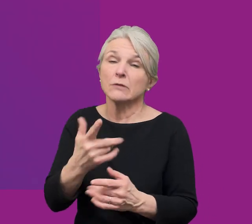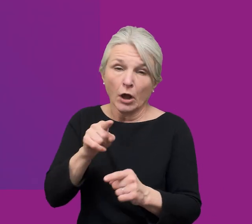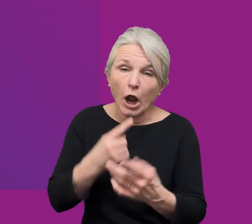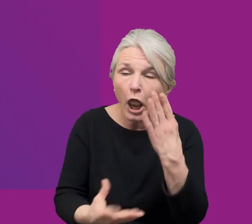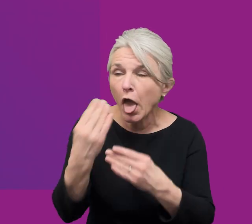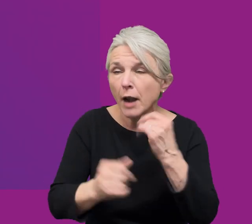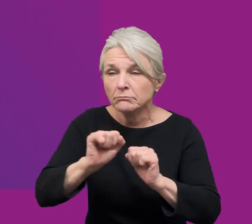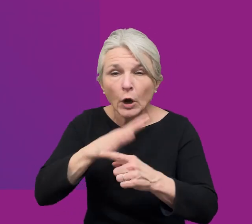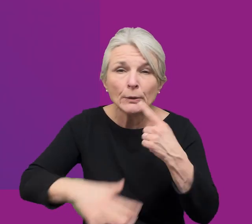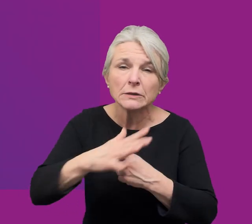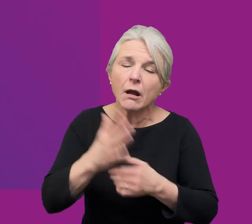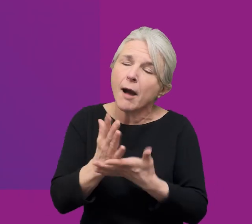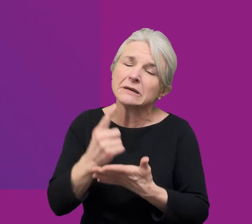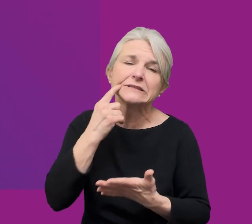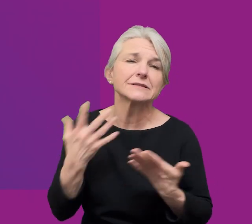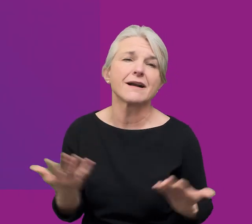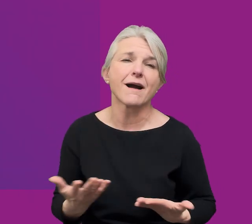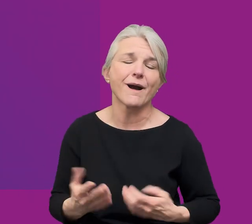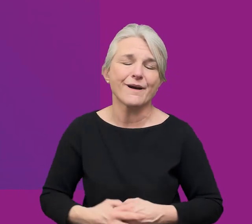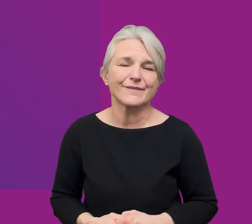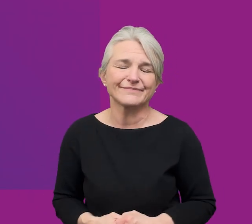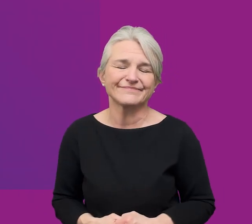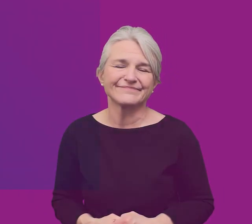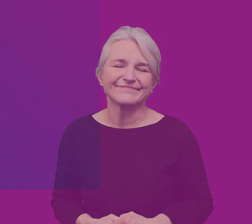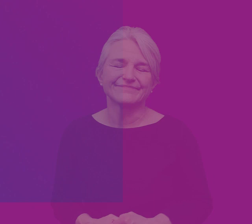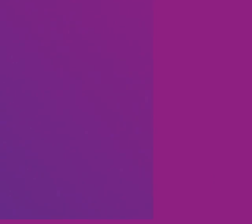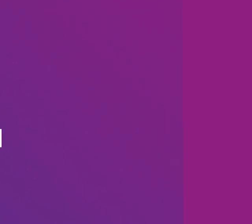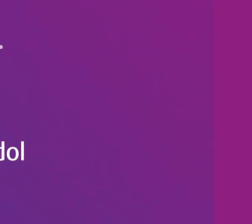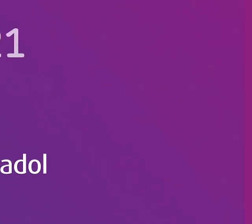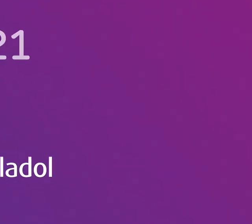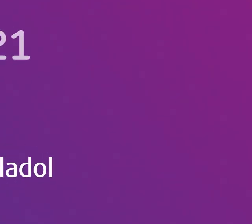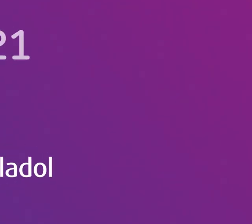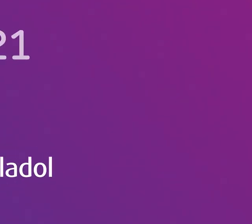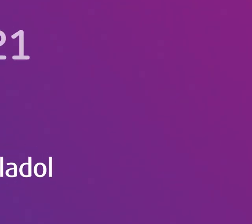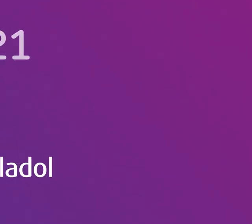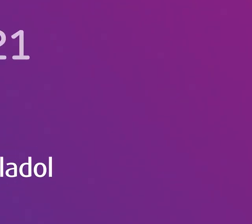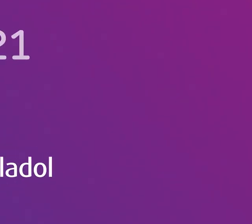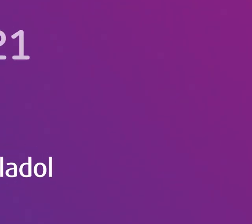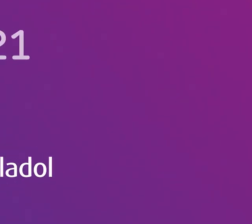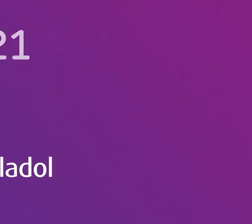Lloegr. Cyfrifiad 2021, nid yw erioed wedi bod yn haws dysgu am eich cymuned.